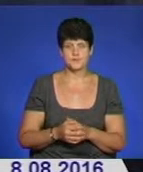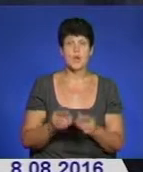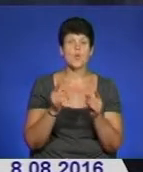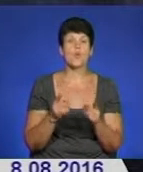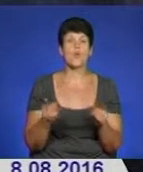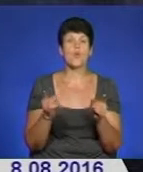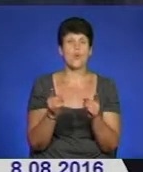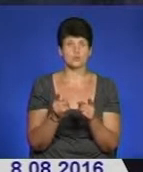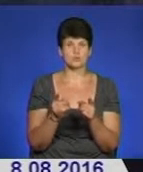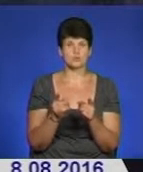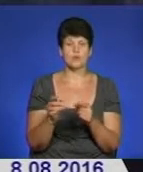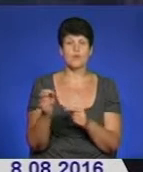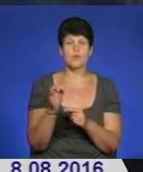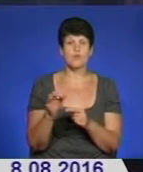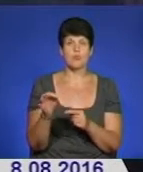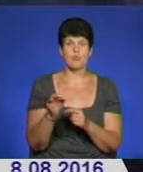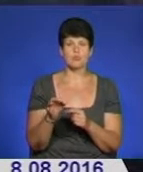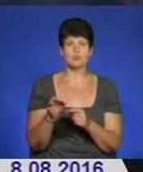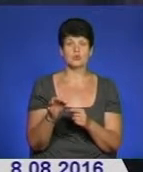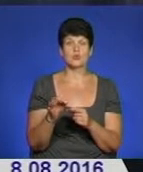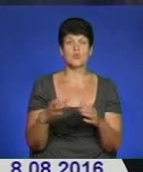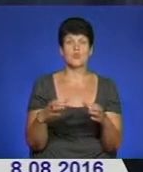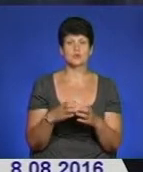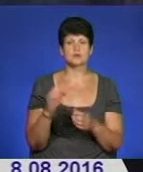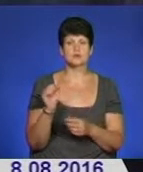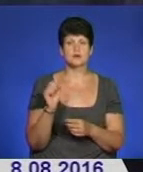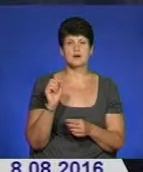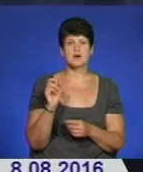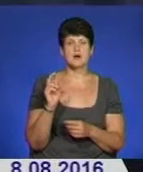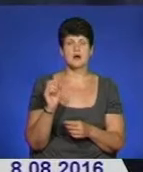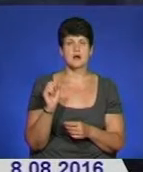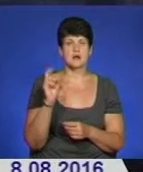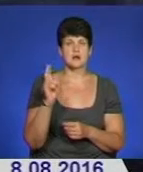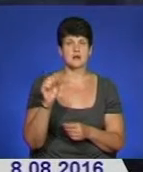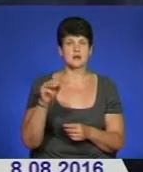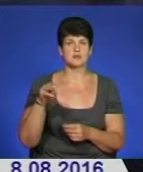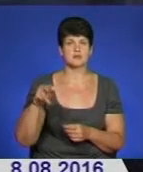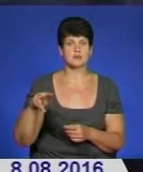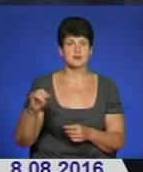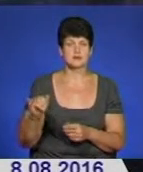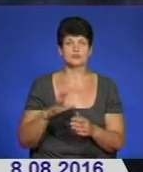Коротко про сам гурт «Катлес». Гурт «Катлес» був започаткований в